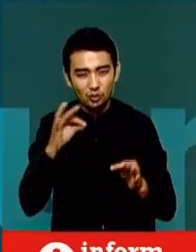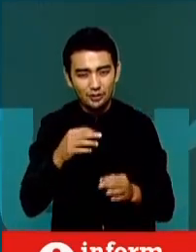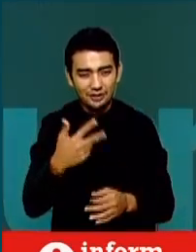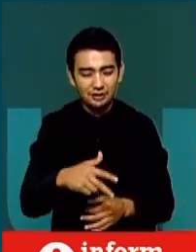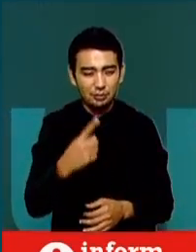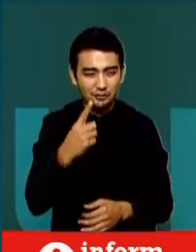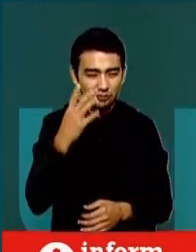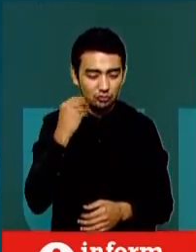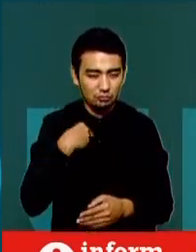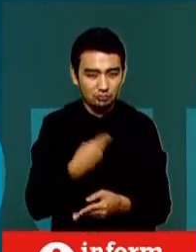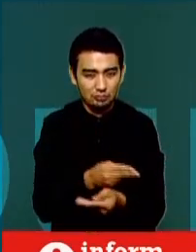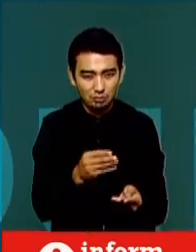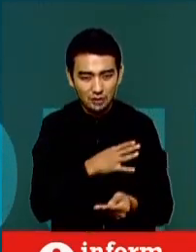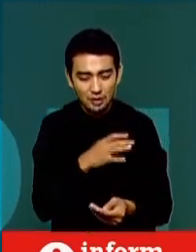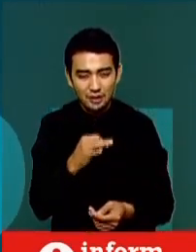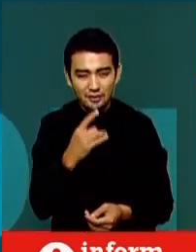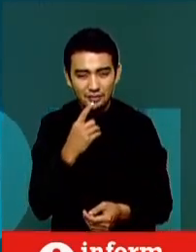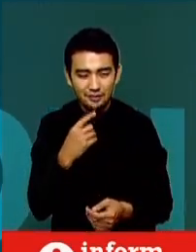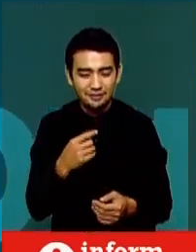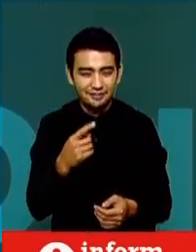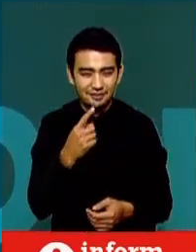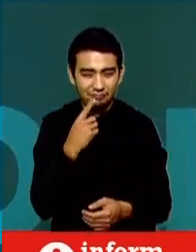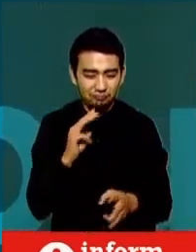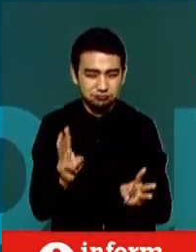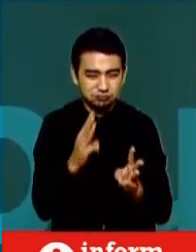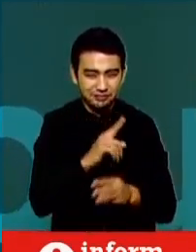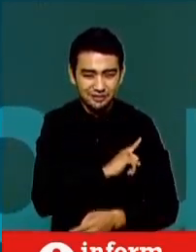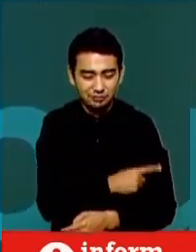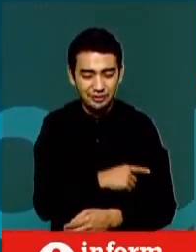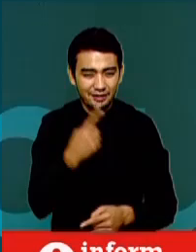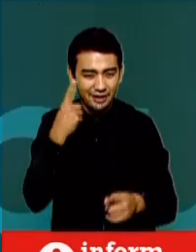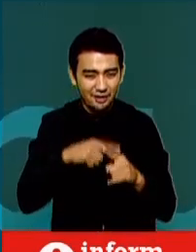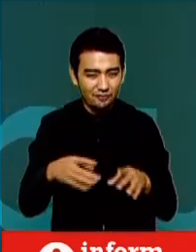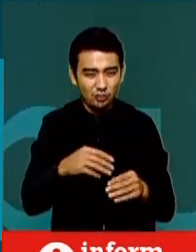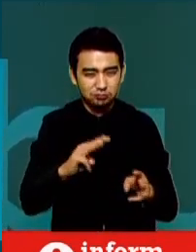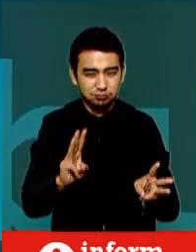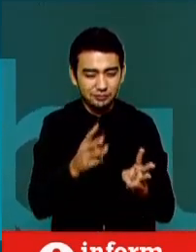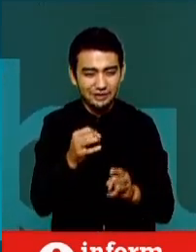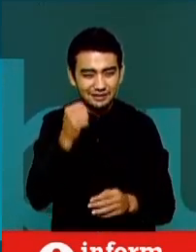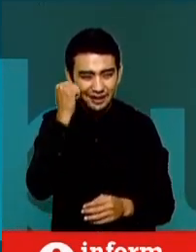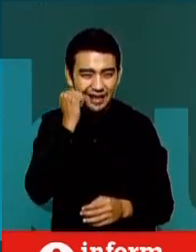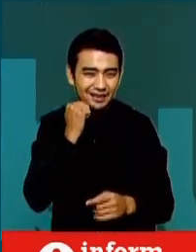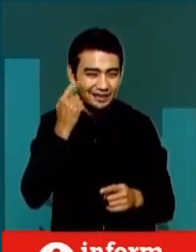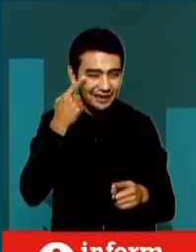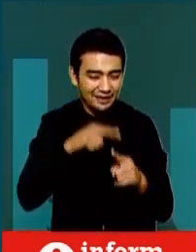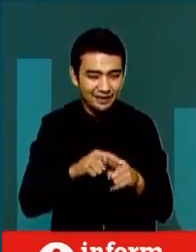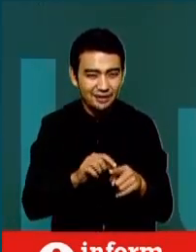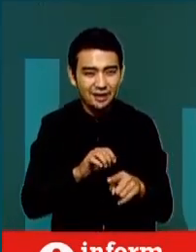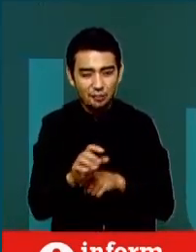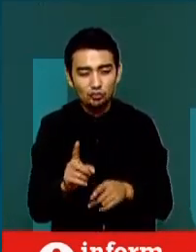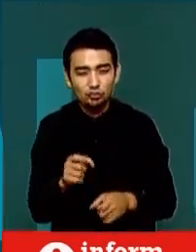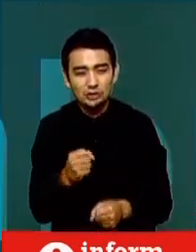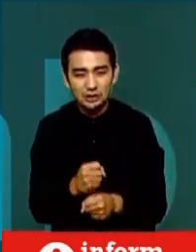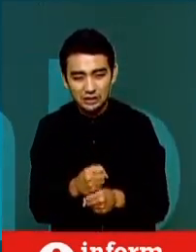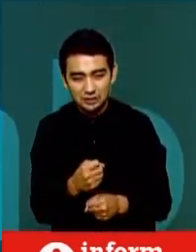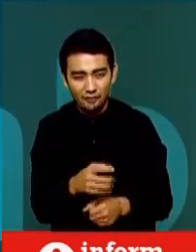31 шілдеде берген. Яғни қызыл жалының кесірінен қолданыстағы техникалар жанып кеткенде ескі техниканы өрт сөндіруге жіберуге мәжбүр болдық